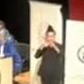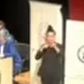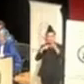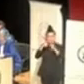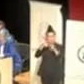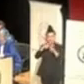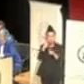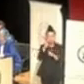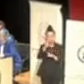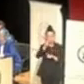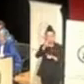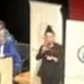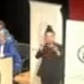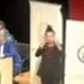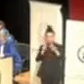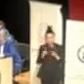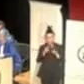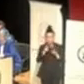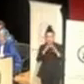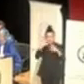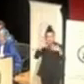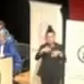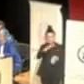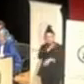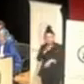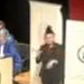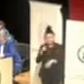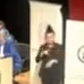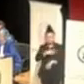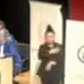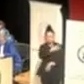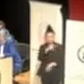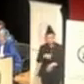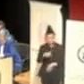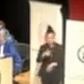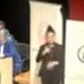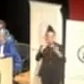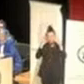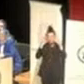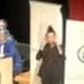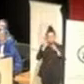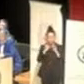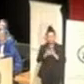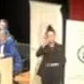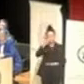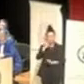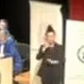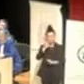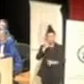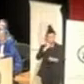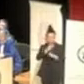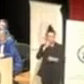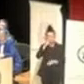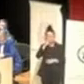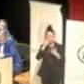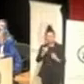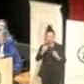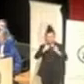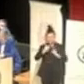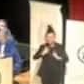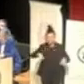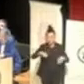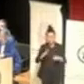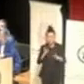Bilişim Kongresi'nde Kültür Turizm Bakanlığı Kütüphaneler Yayınlar Genel Müdürlüğü olarak bizler de kapsayıcı yayıncılık